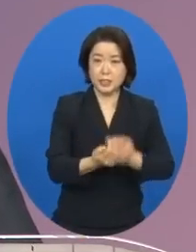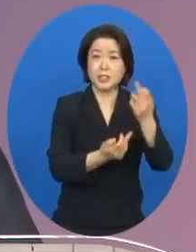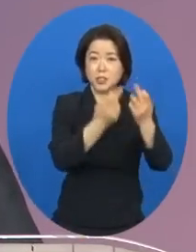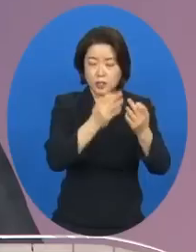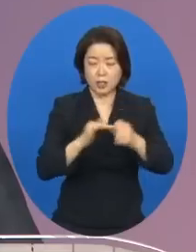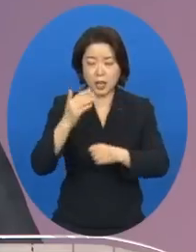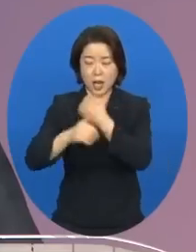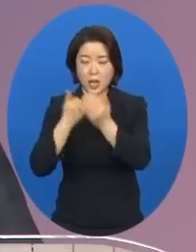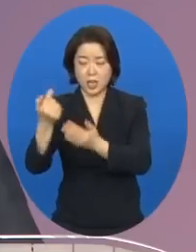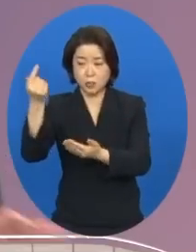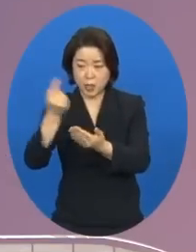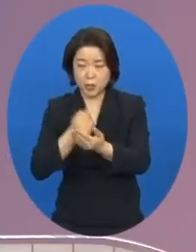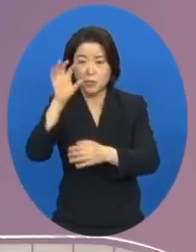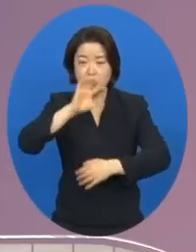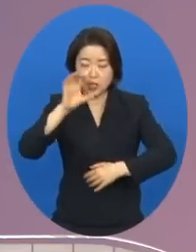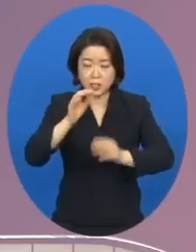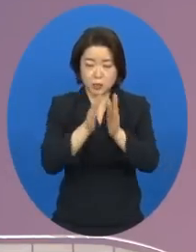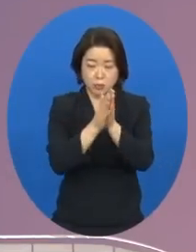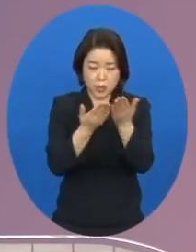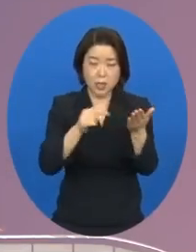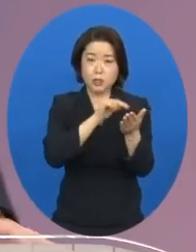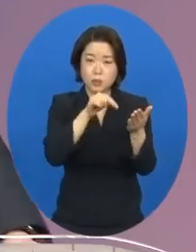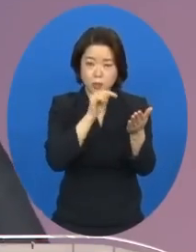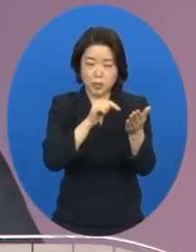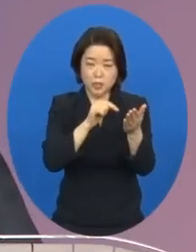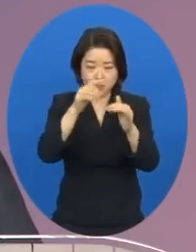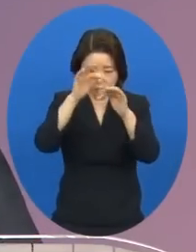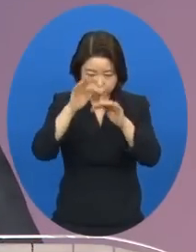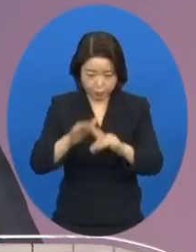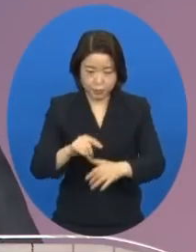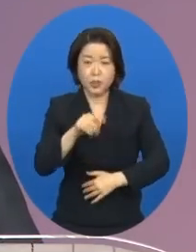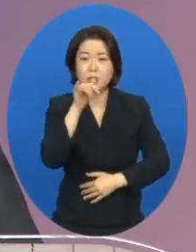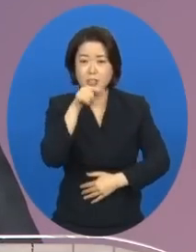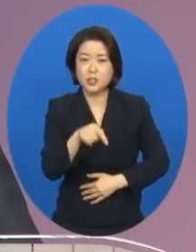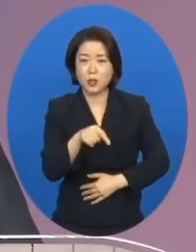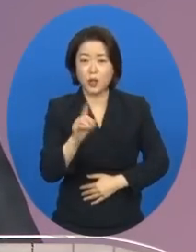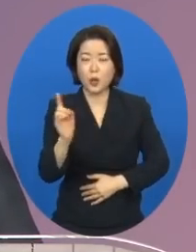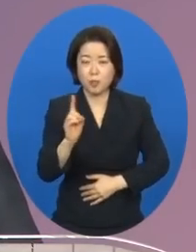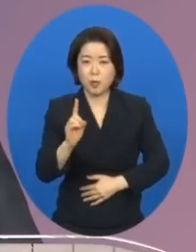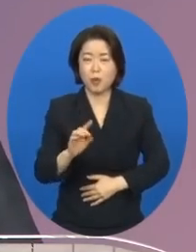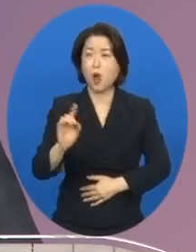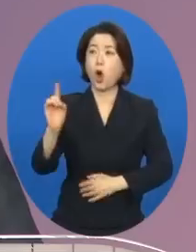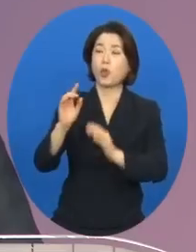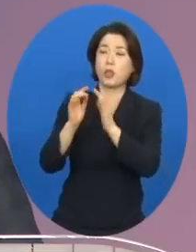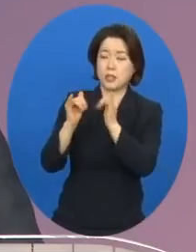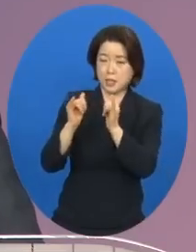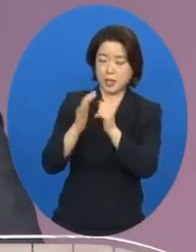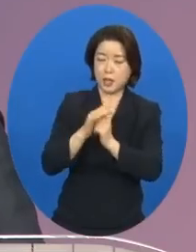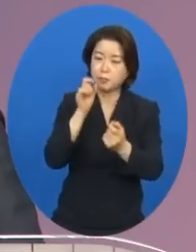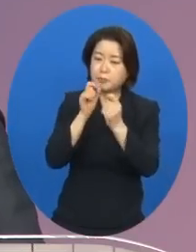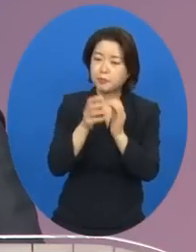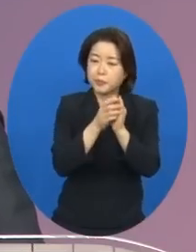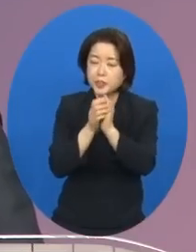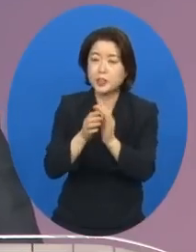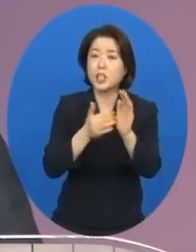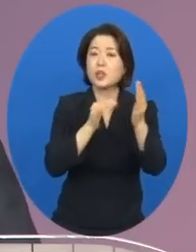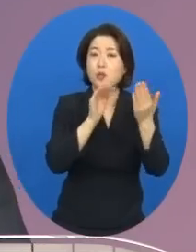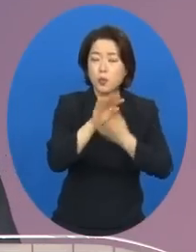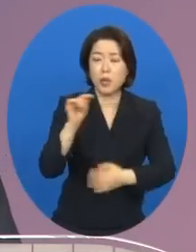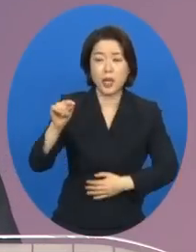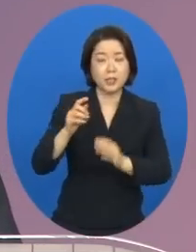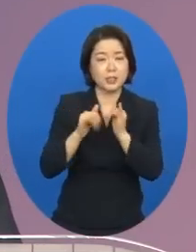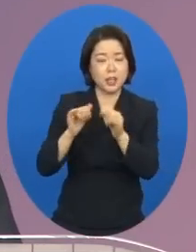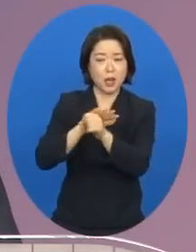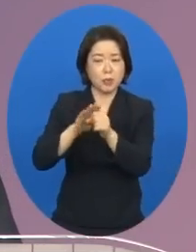임재 연습에서 이런 글을 썼습니다. 어떤 사람과 친해진 뒤에야 그